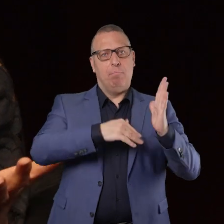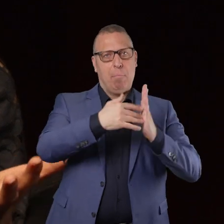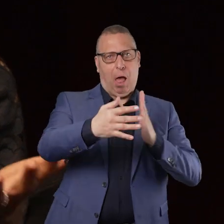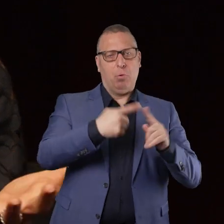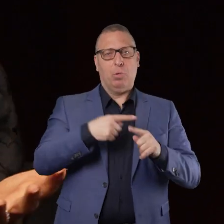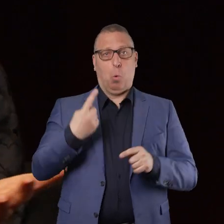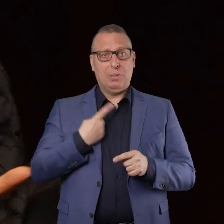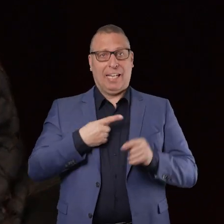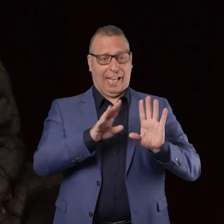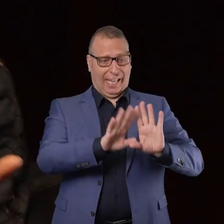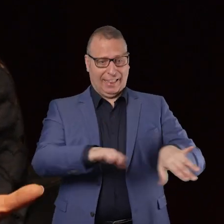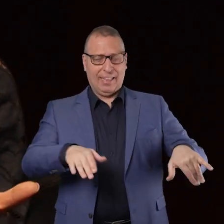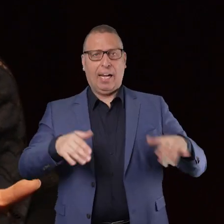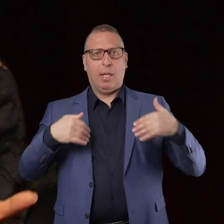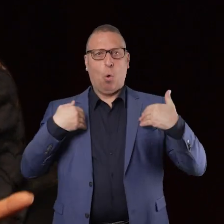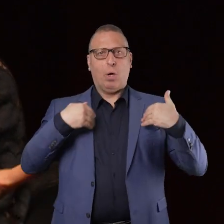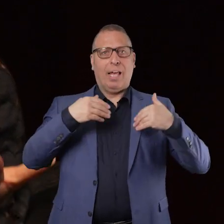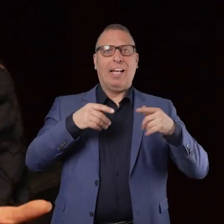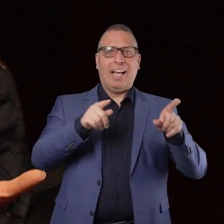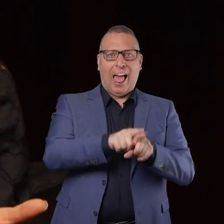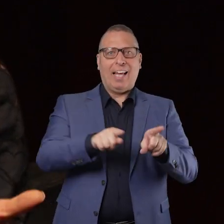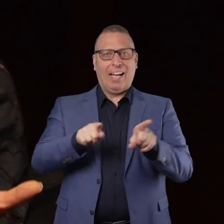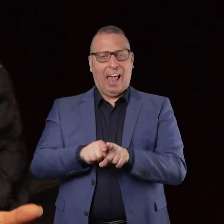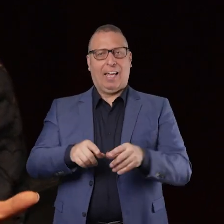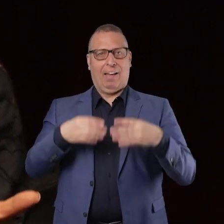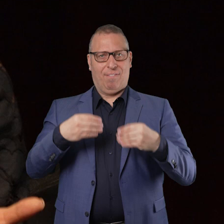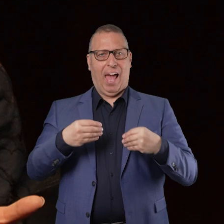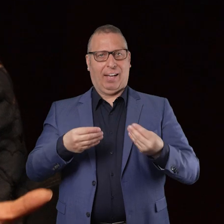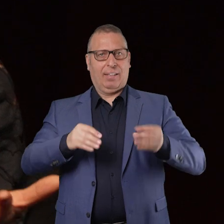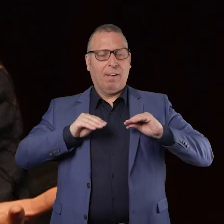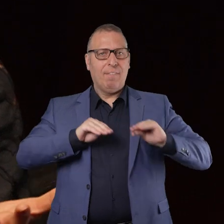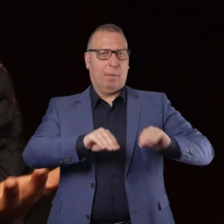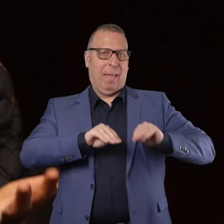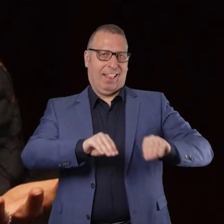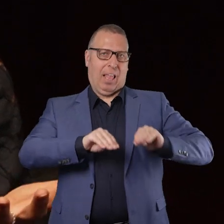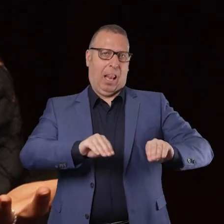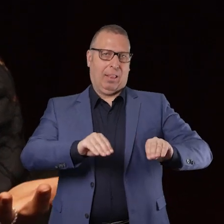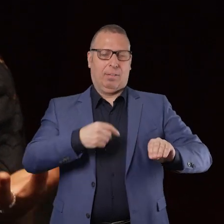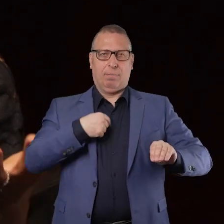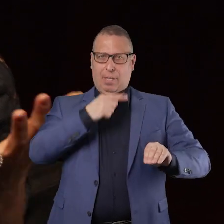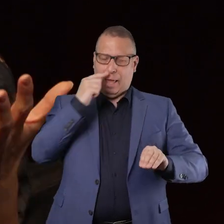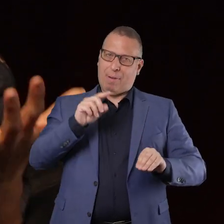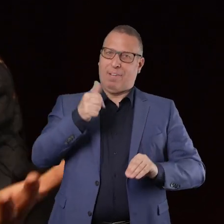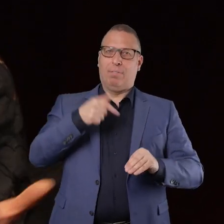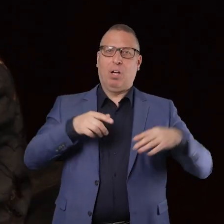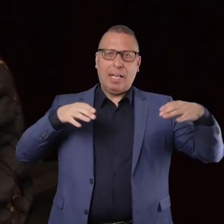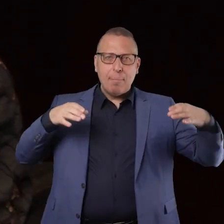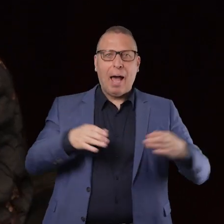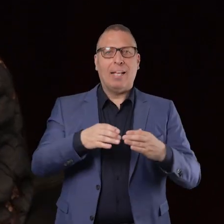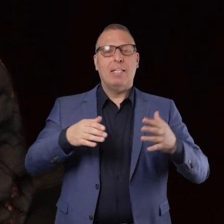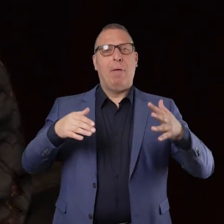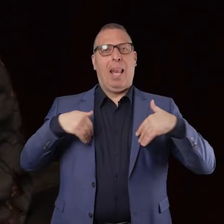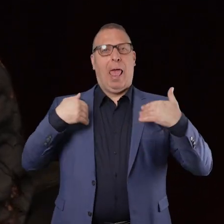Schweiz und somit unsere Kinder und Jugendlichen eben auch die gleichen Werte vermittelt bekommen. Und ich glaube, das ist wichtig in einem